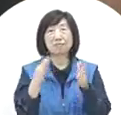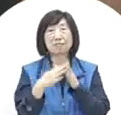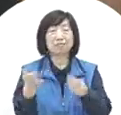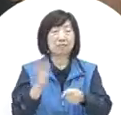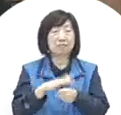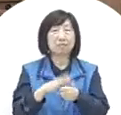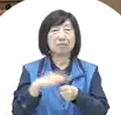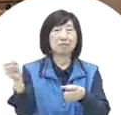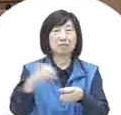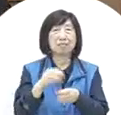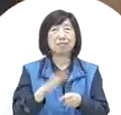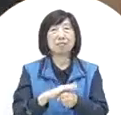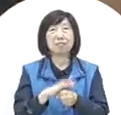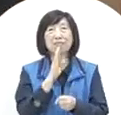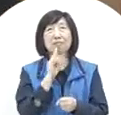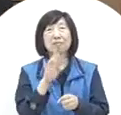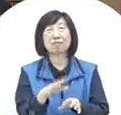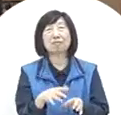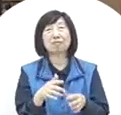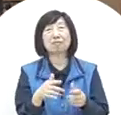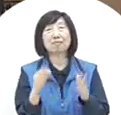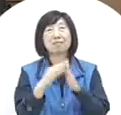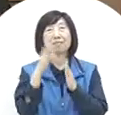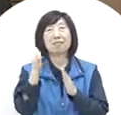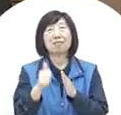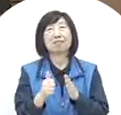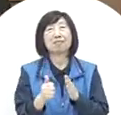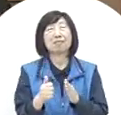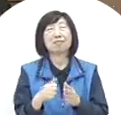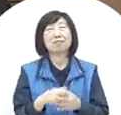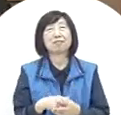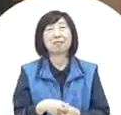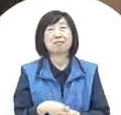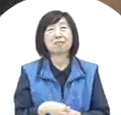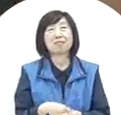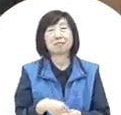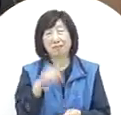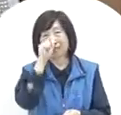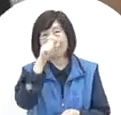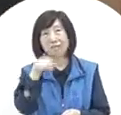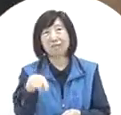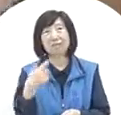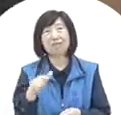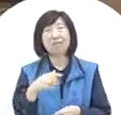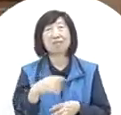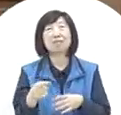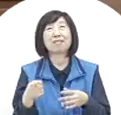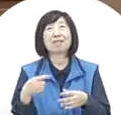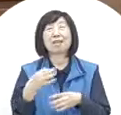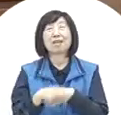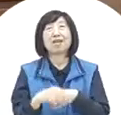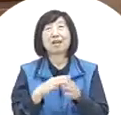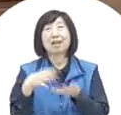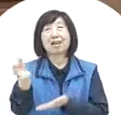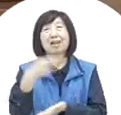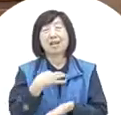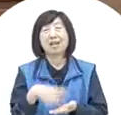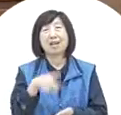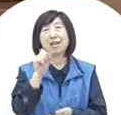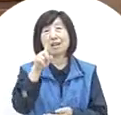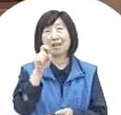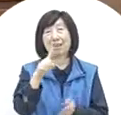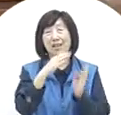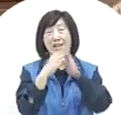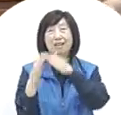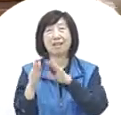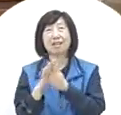漏洞。 其实跟议员报告， 局长有 一起。 这是因为那时候是有政策没有啊。 我告诉你，你卖这111栋，还不